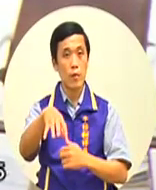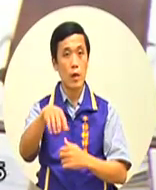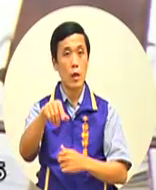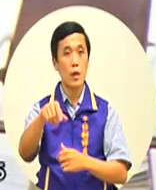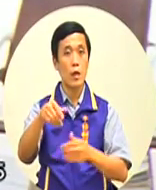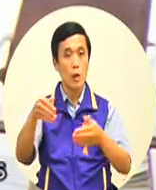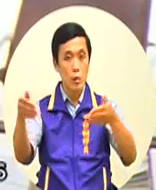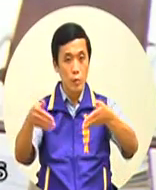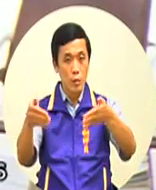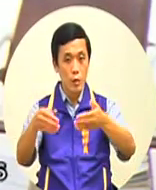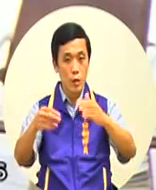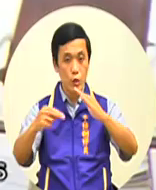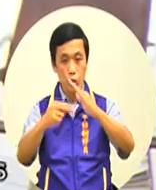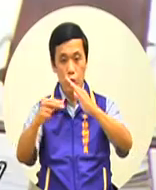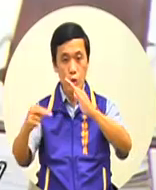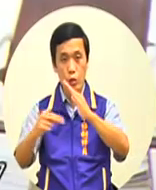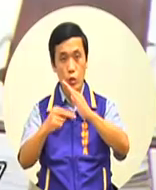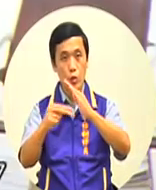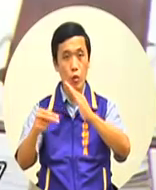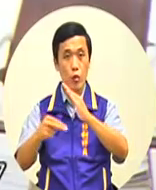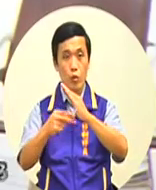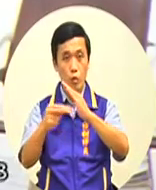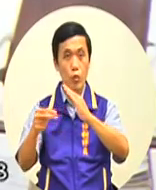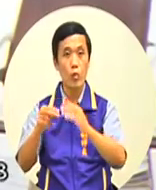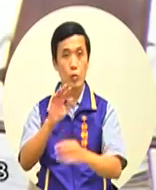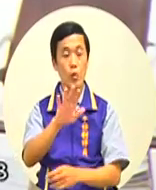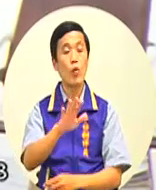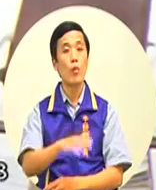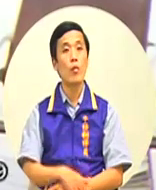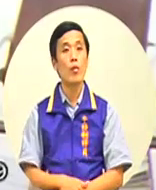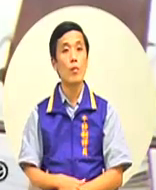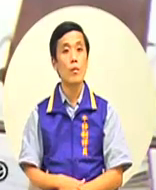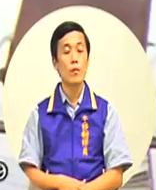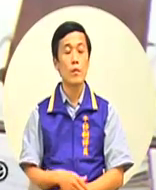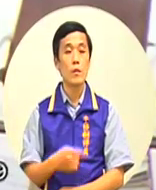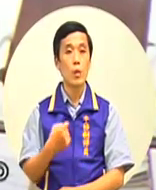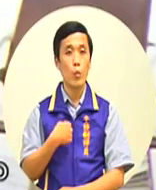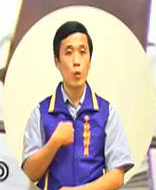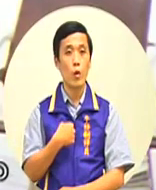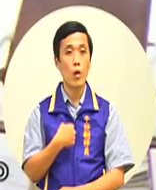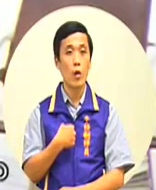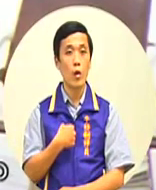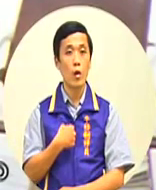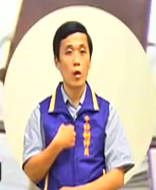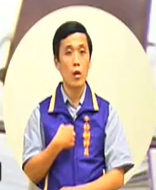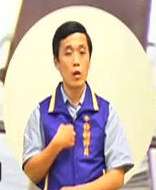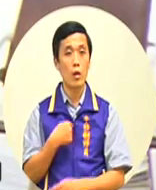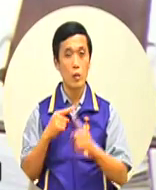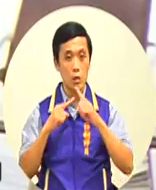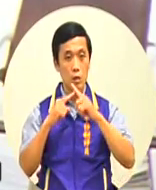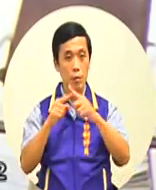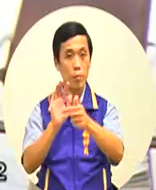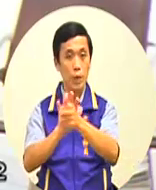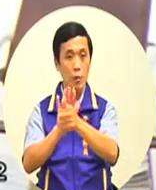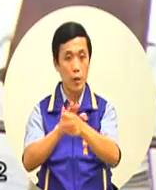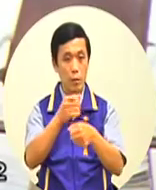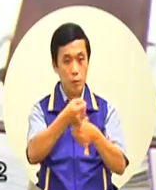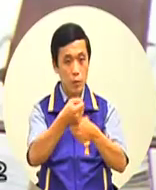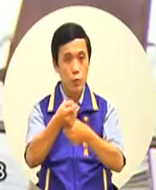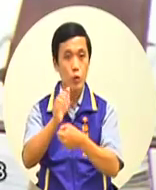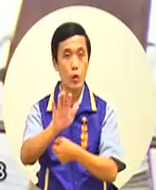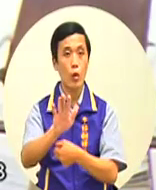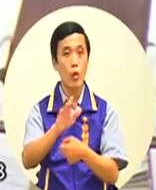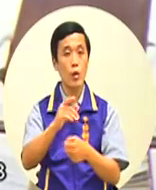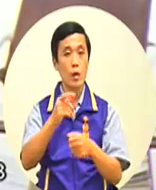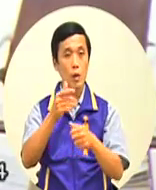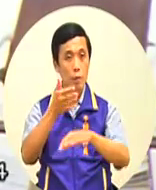行整修哦，好整就修缮了哈。那当然婉容哈就有去帮忙争取嘛哈，啊也很感谢我们的区